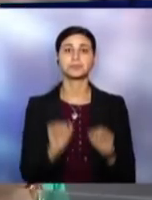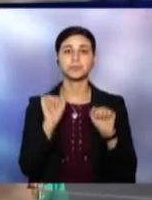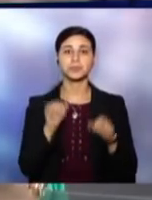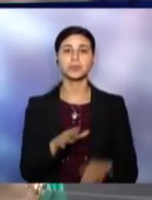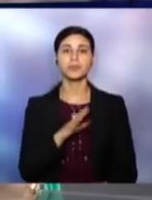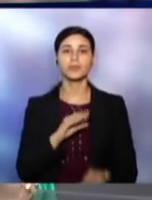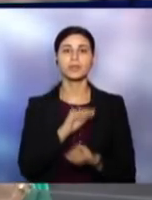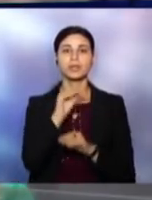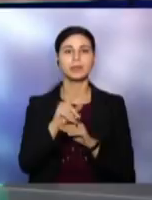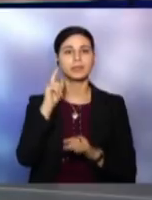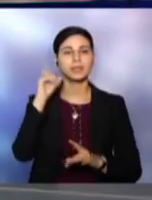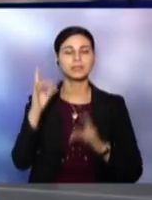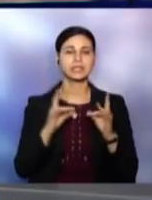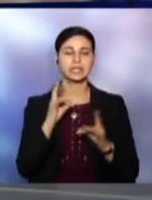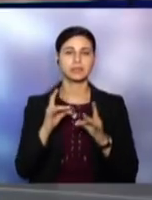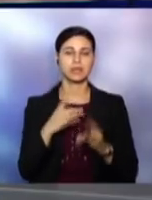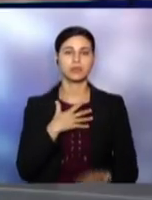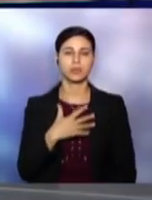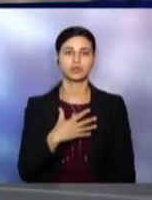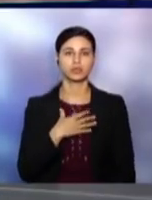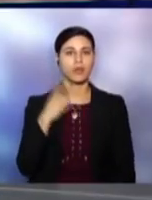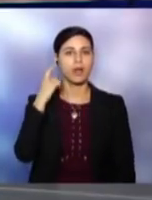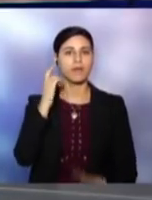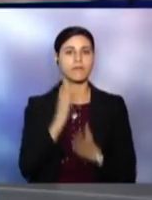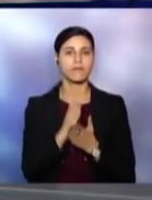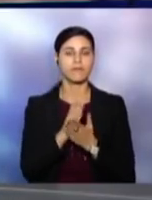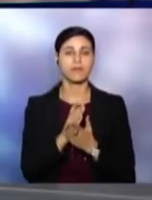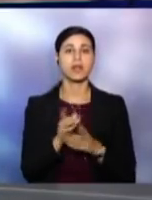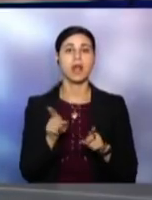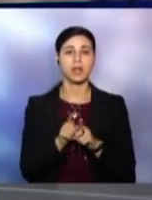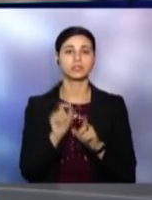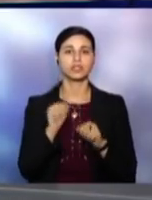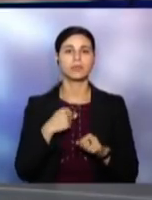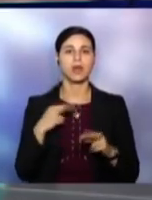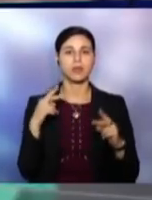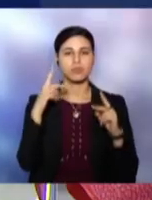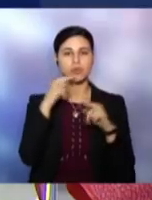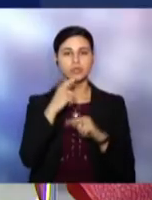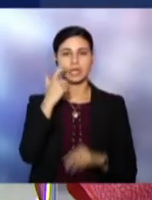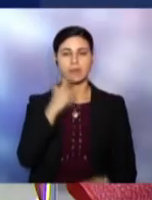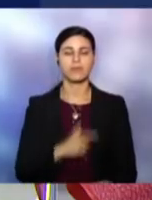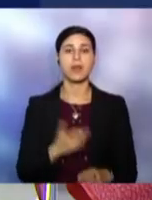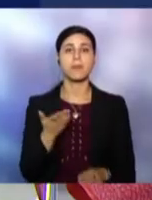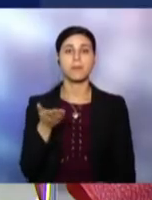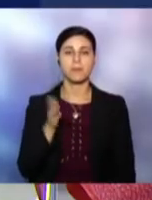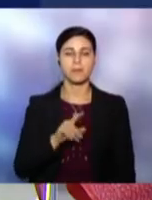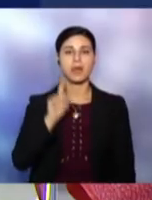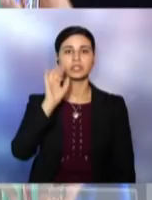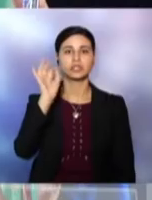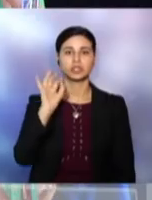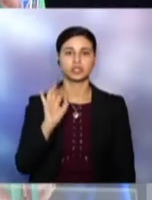დამატებითი ხმიანობა ხმაურიანი სუნთქვის მხრივ, ხო? და ამასთან ერთად ახასიათებს ინტოქსიკაცია, ანუ ვინაიდან მაინც